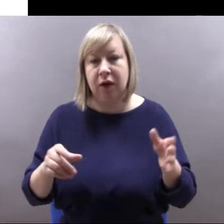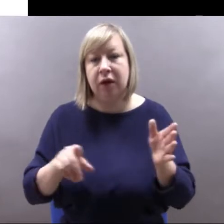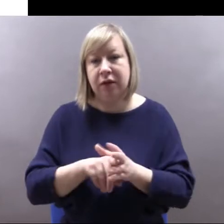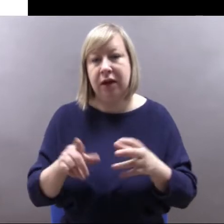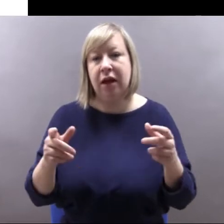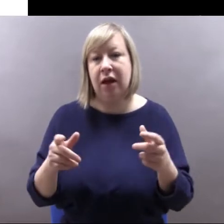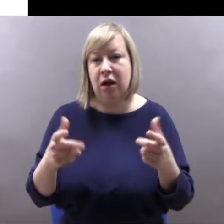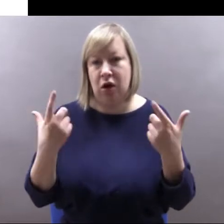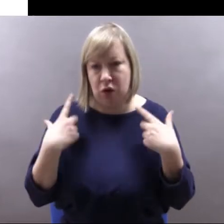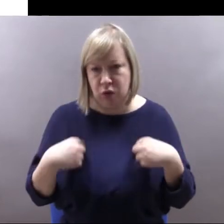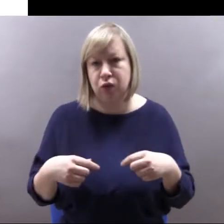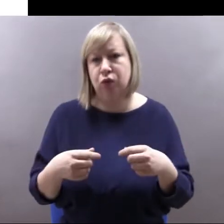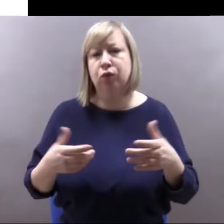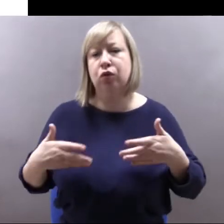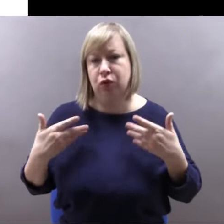się pojawia.